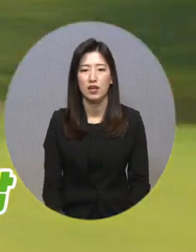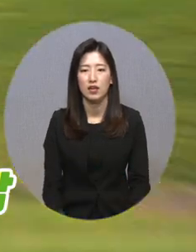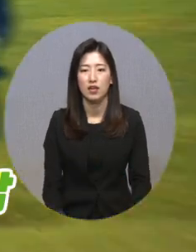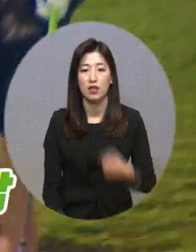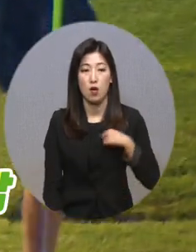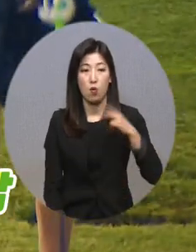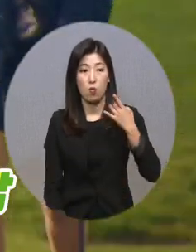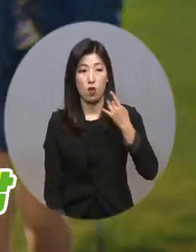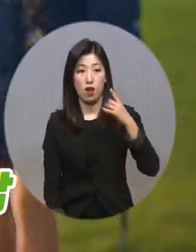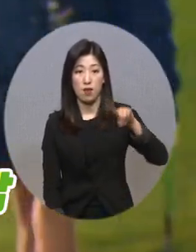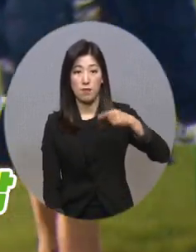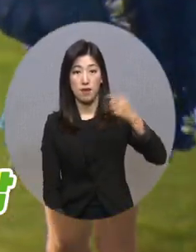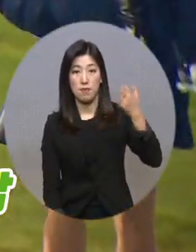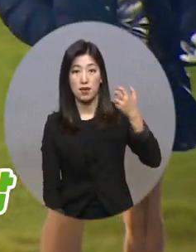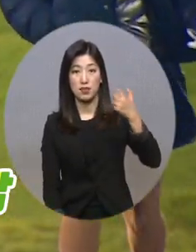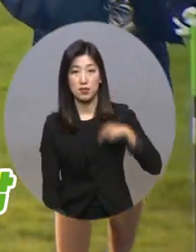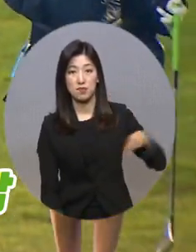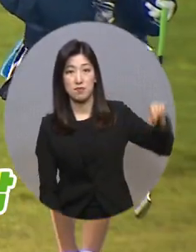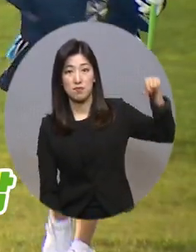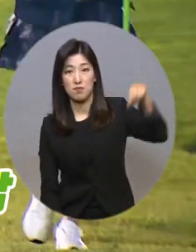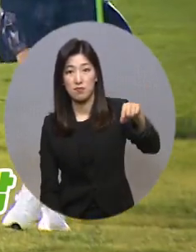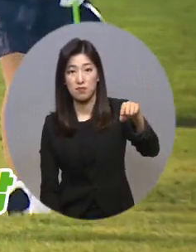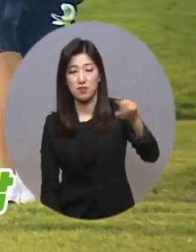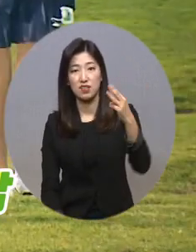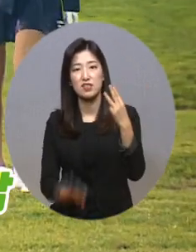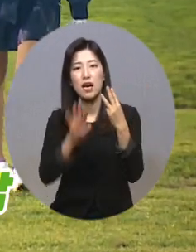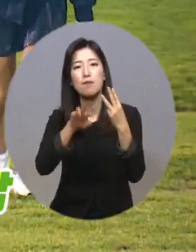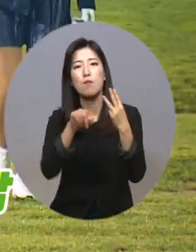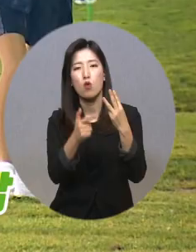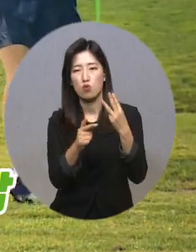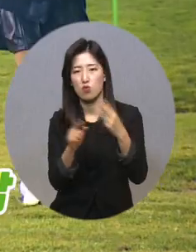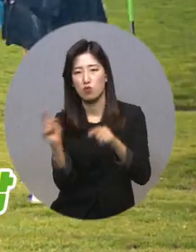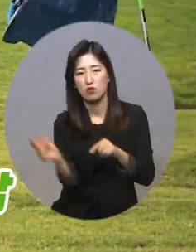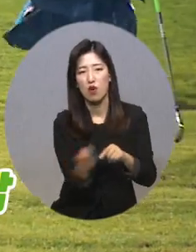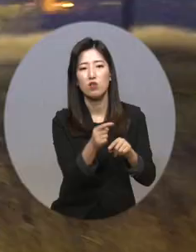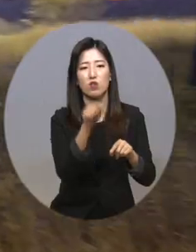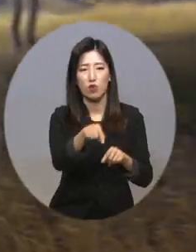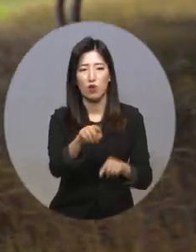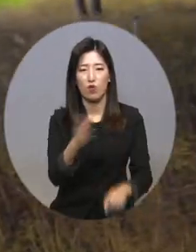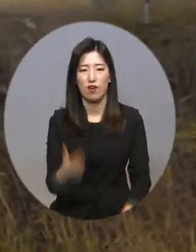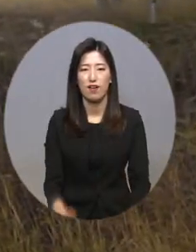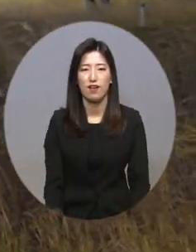먹었는데 3번 우드 쳐서 여기 이건 그나마 고할 거야 음